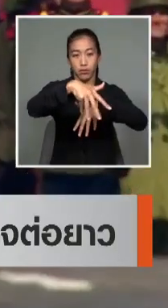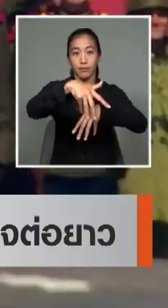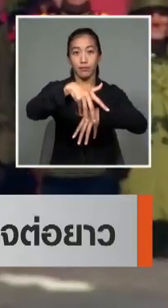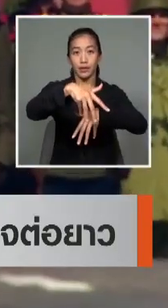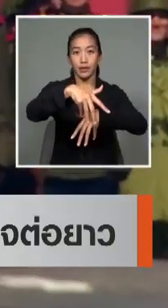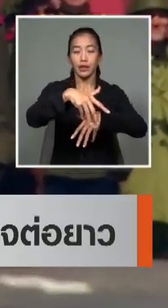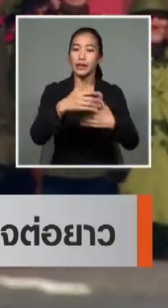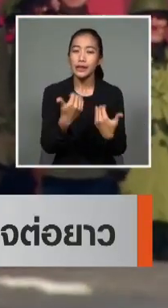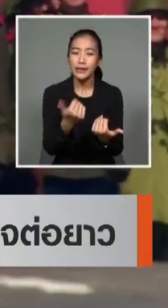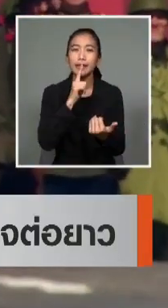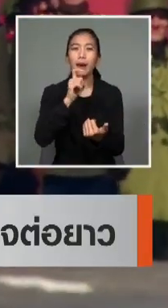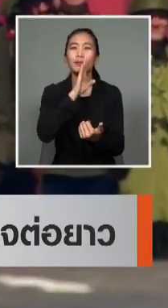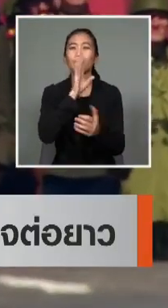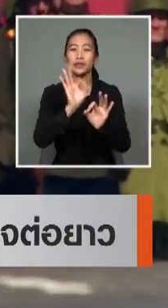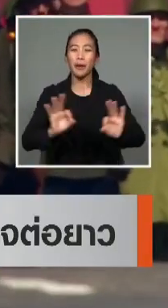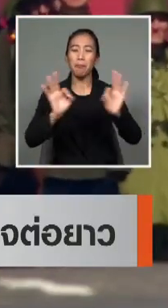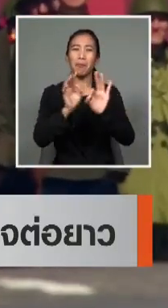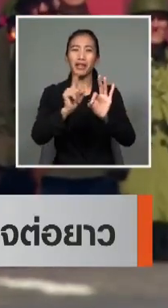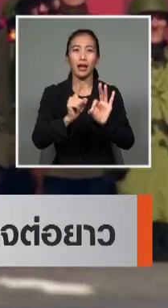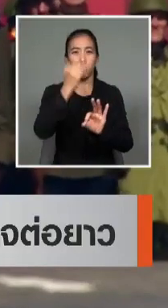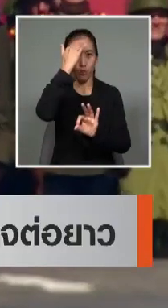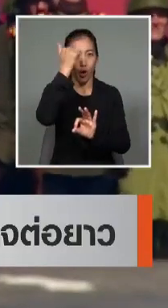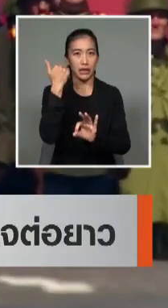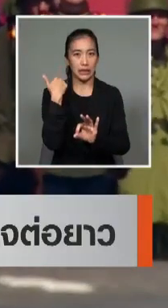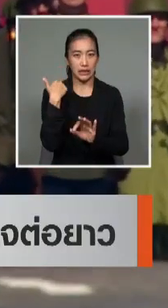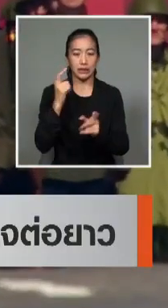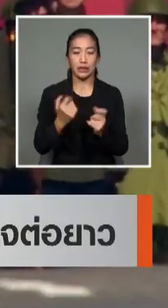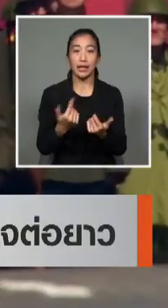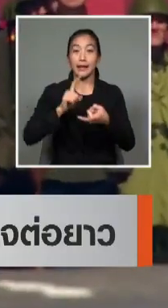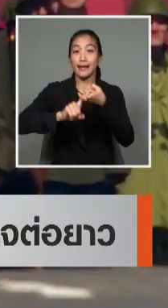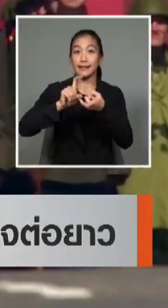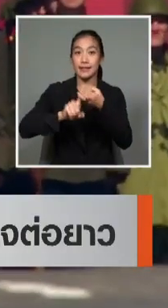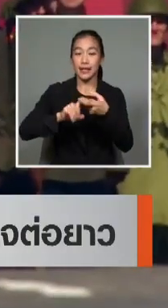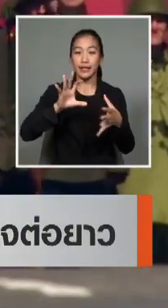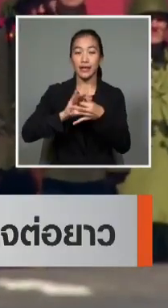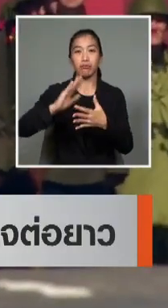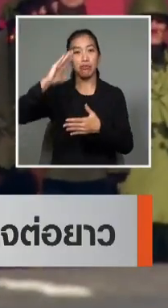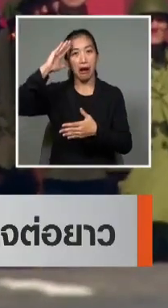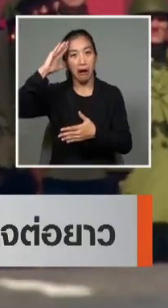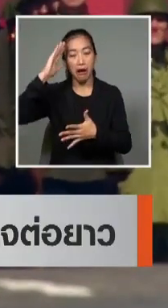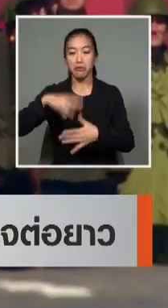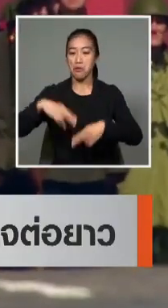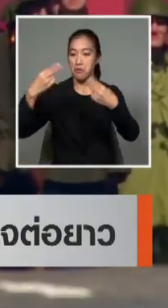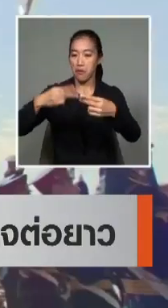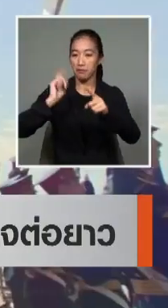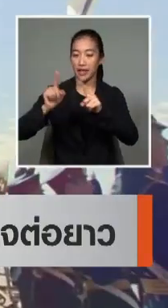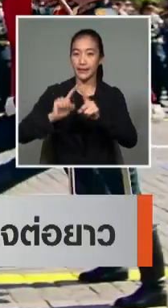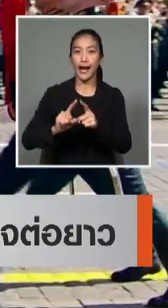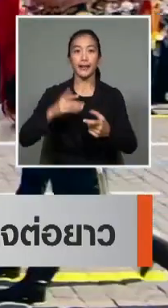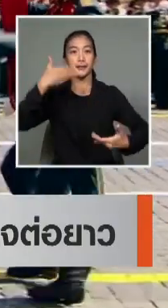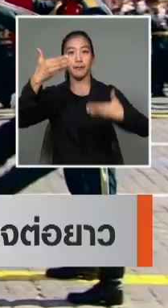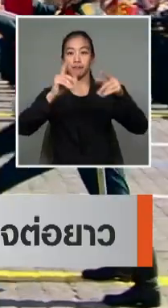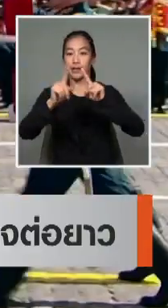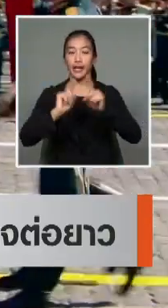เป็นวันที่รัสเซียในยุคปัจจุบันจะแสดงสัญญานุภาพทางกองทัพทางทหารยุทโธปกรณ์ต่างๆก็จะนำมาจัดแสดงนะคะแ